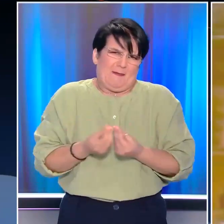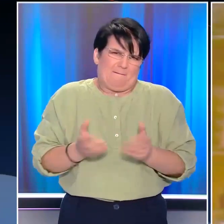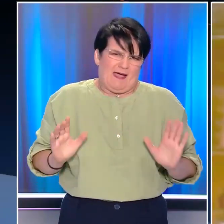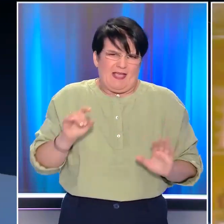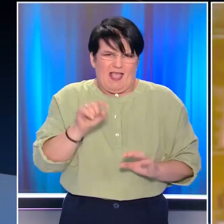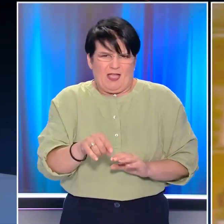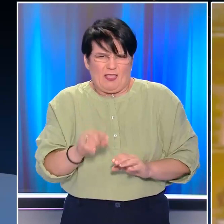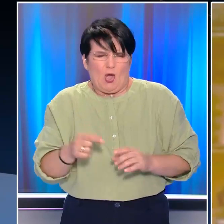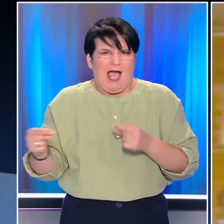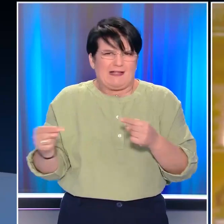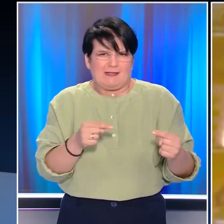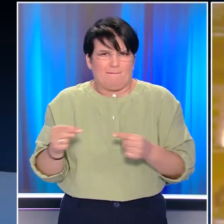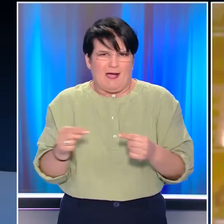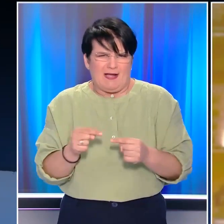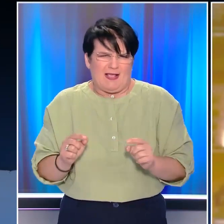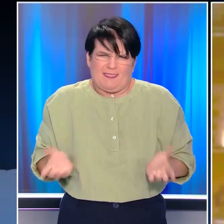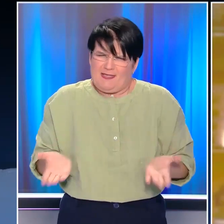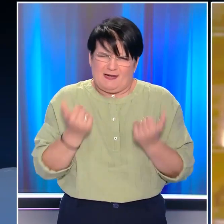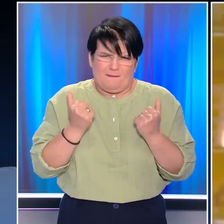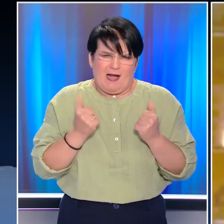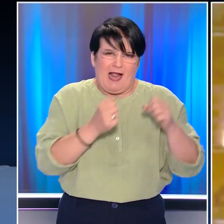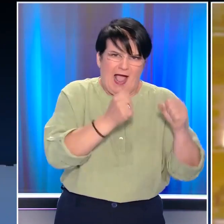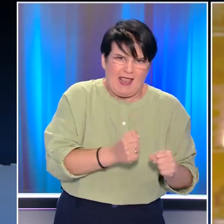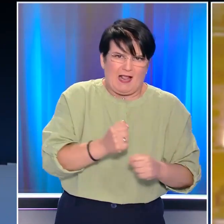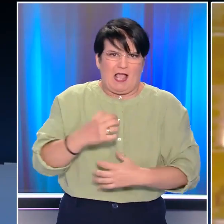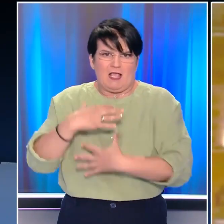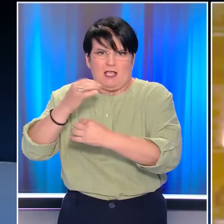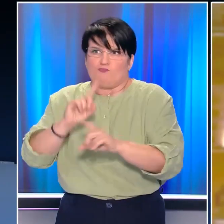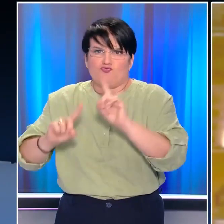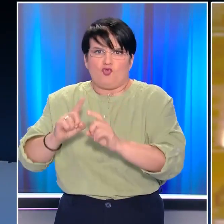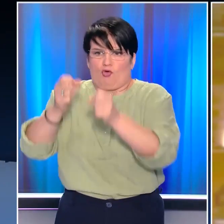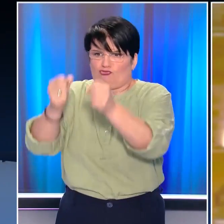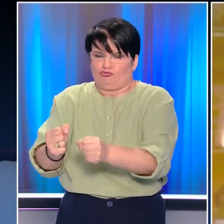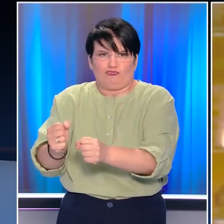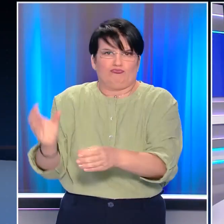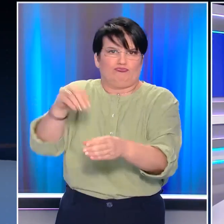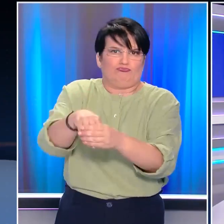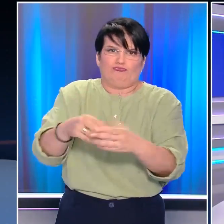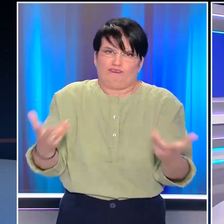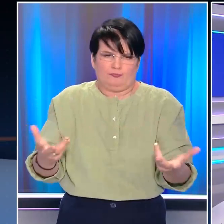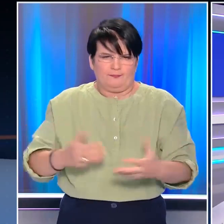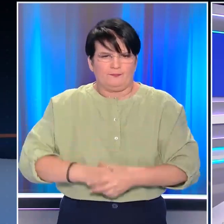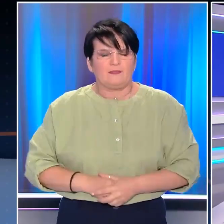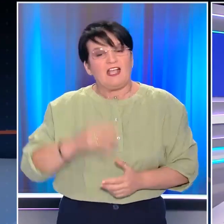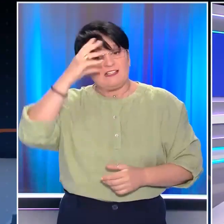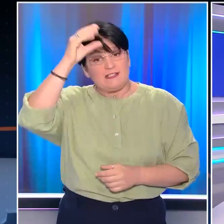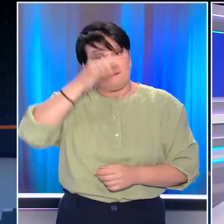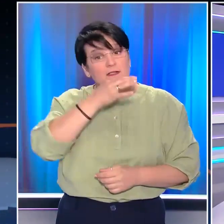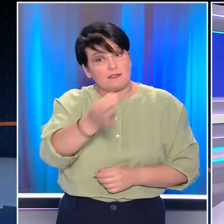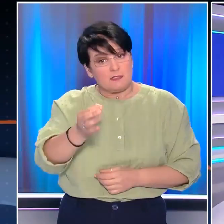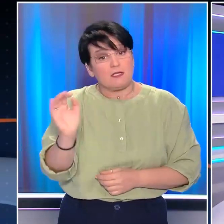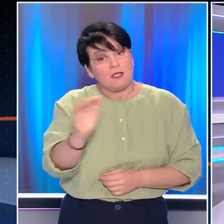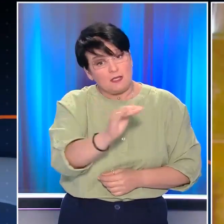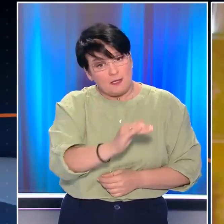κάνουμε μια αντιπαράθεση στο όνομα μιας καρέκλας ή αξιωμάτων. Ο Αλέξης Τσίπρας προαναγγέλει ότι θα